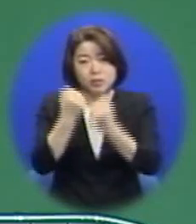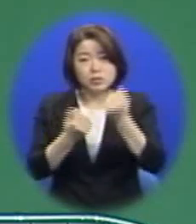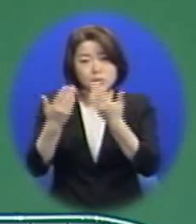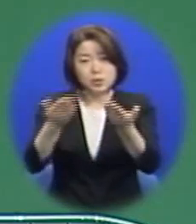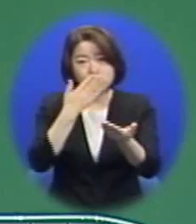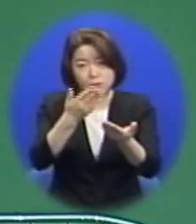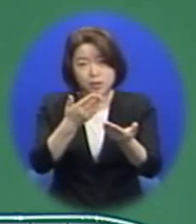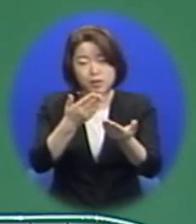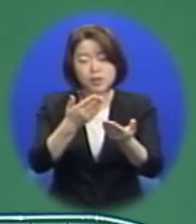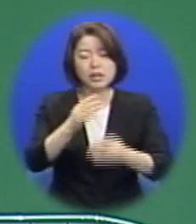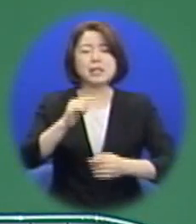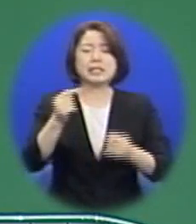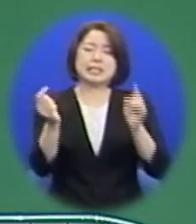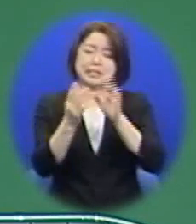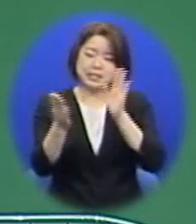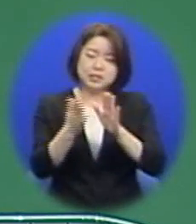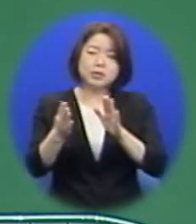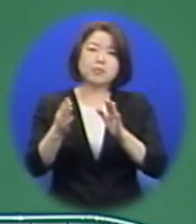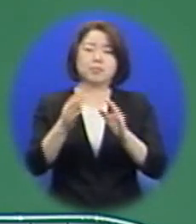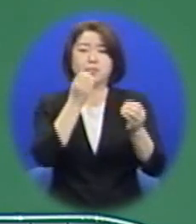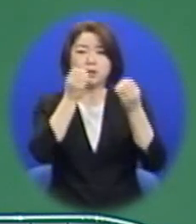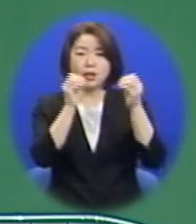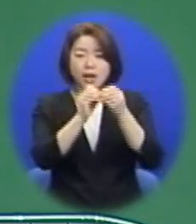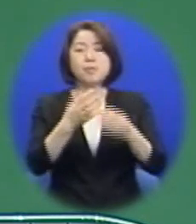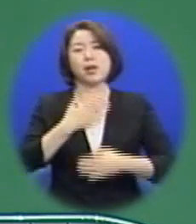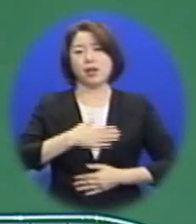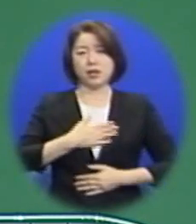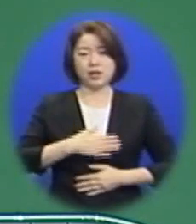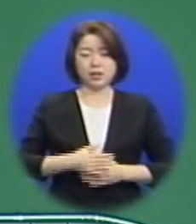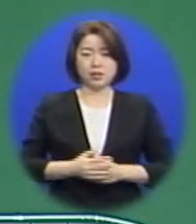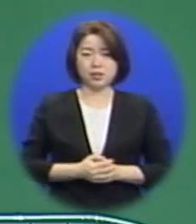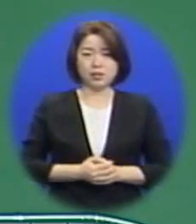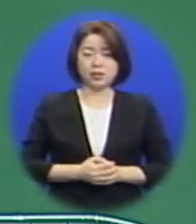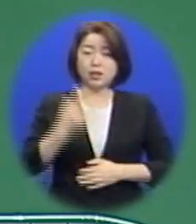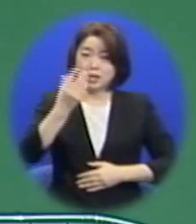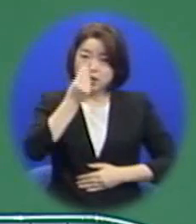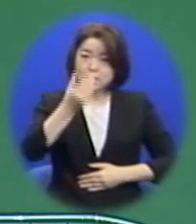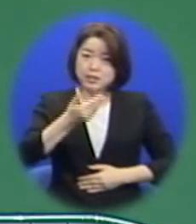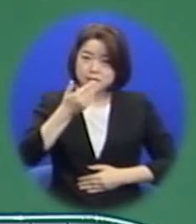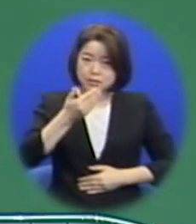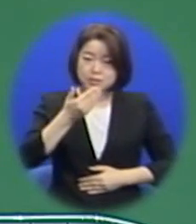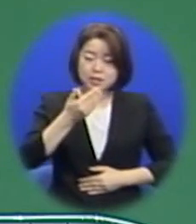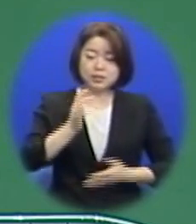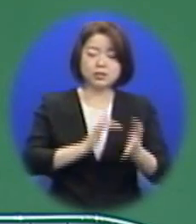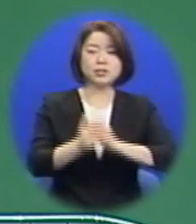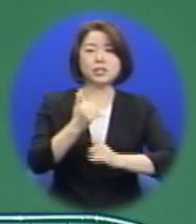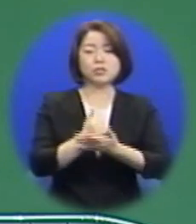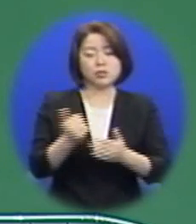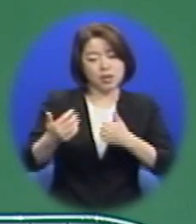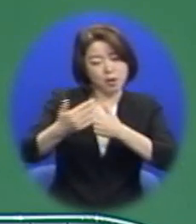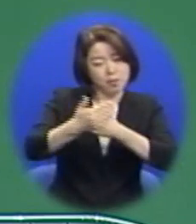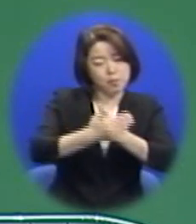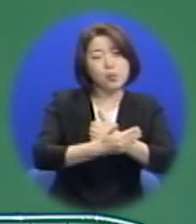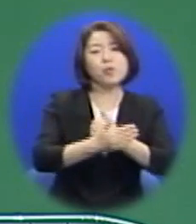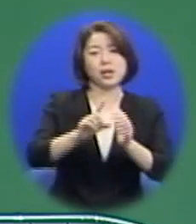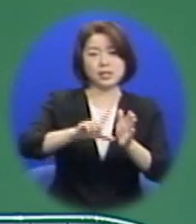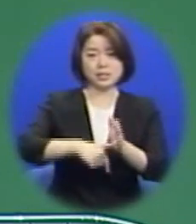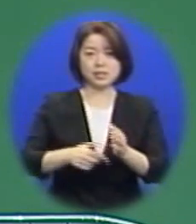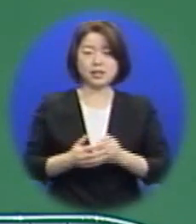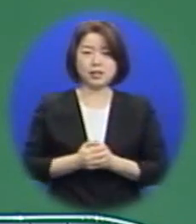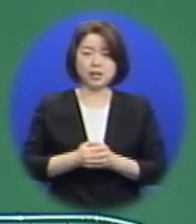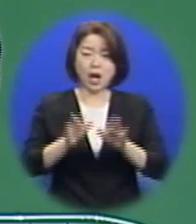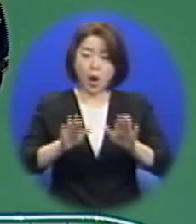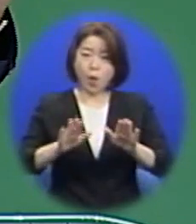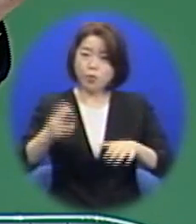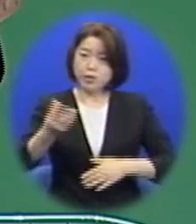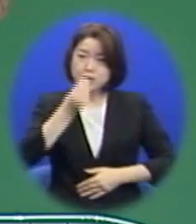그것으로만 해결할 수 있는 거죠. 성찬은 예수님과 포옹하는 시간. 여러분 오늘